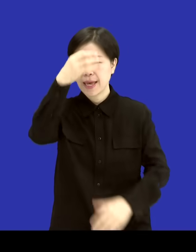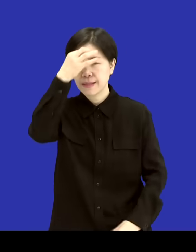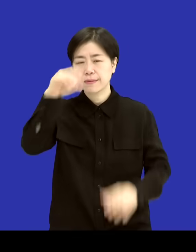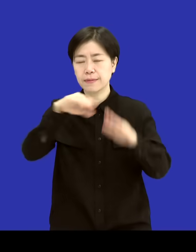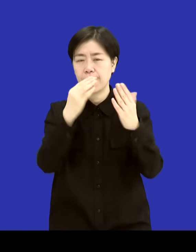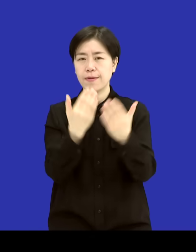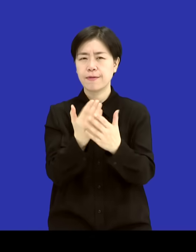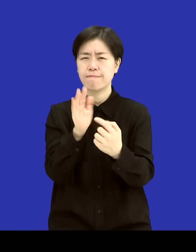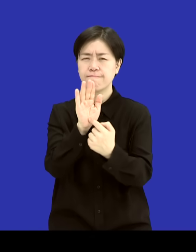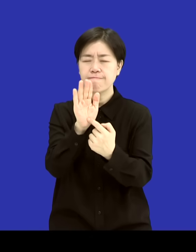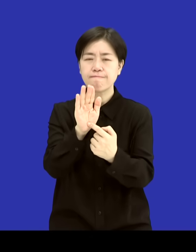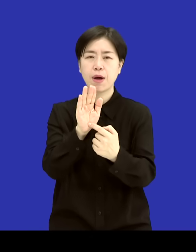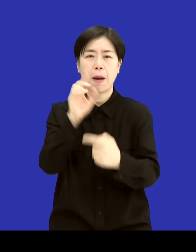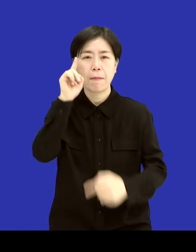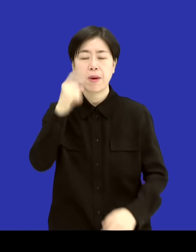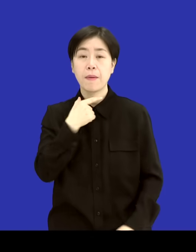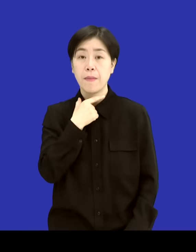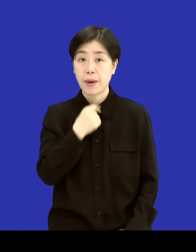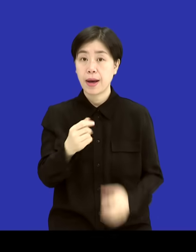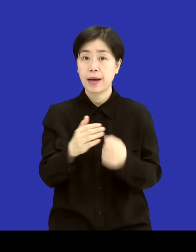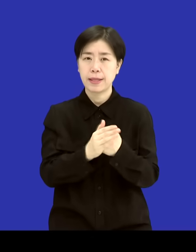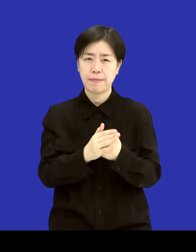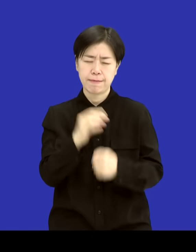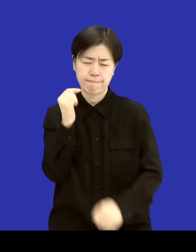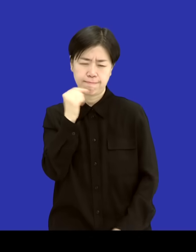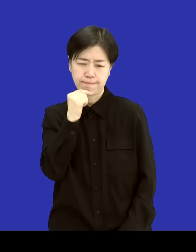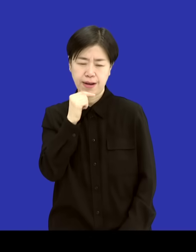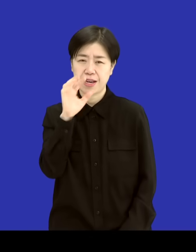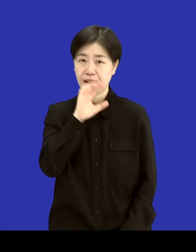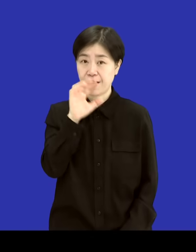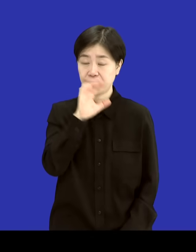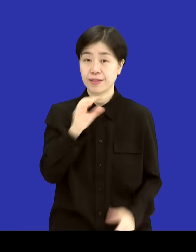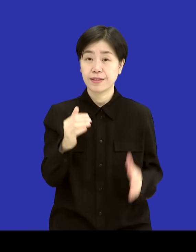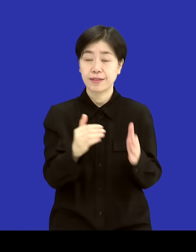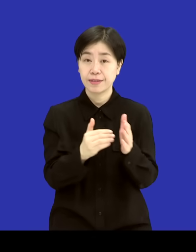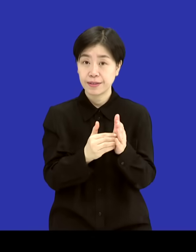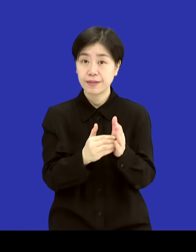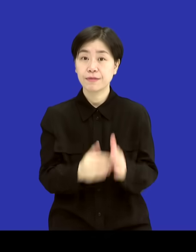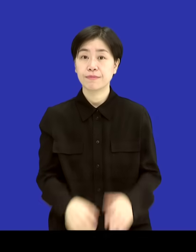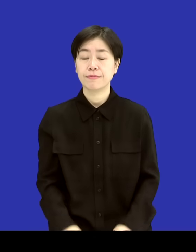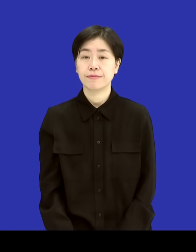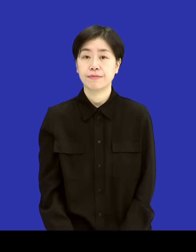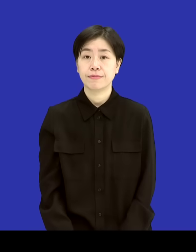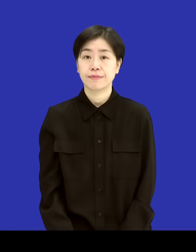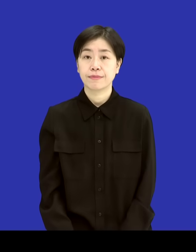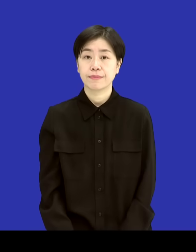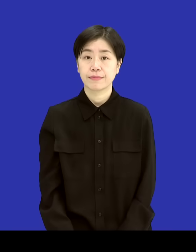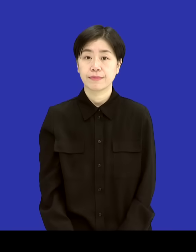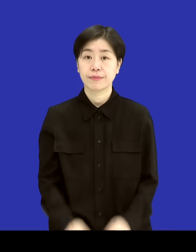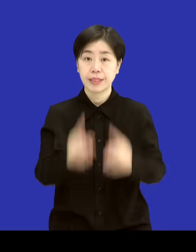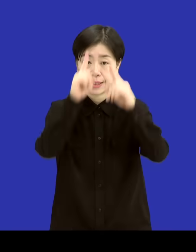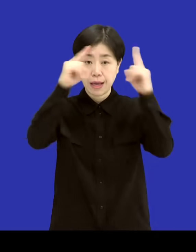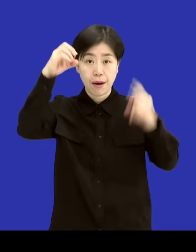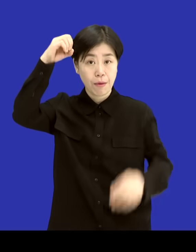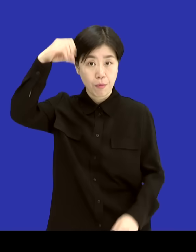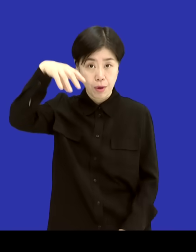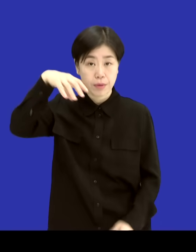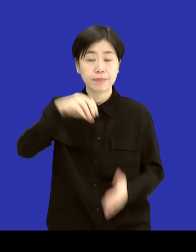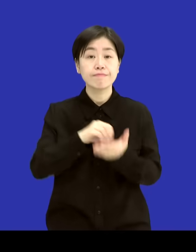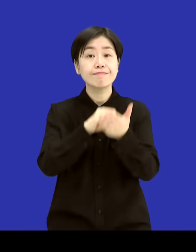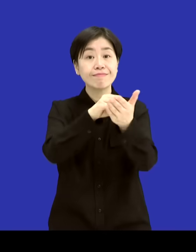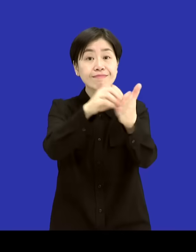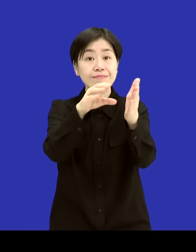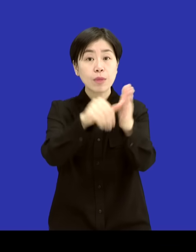마음으로 좀 독하게 공부를 이렇게 했었거든요. 그래서 줄리어드에 이제 장학금도 받으면서